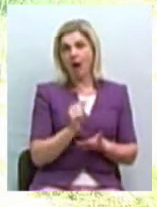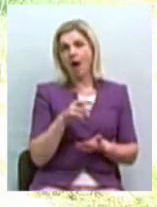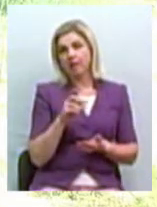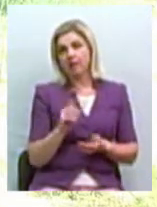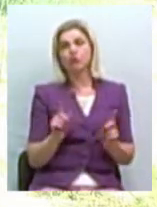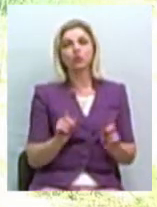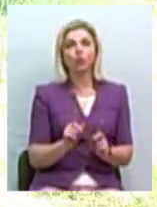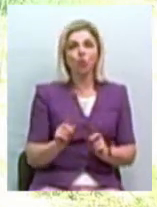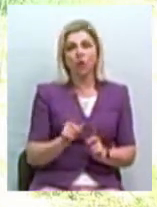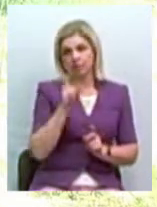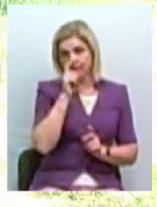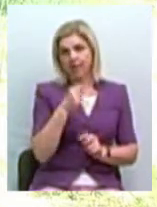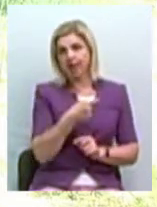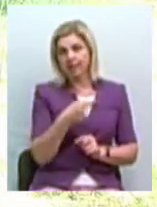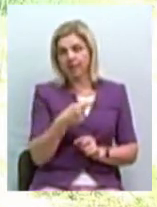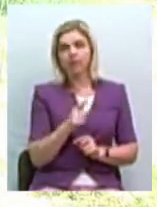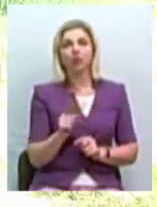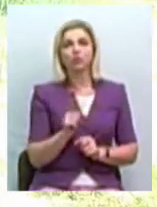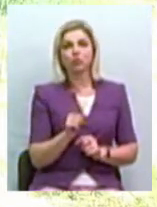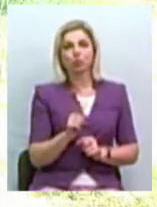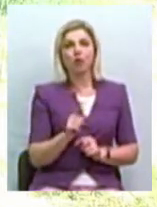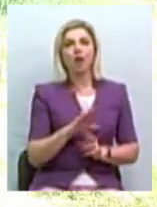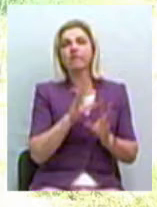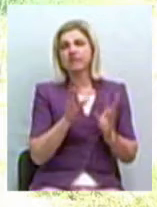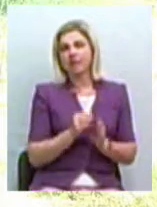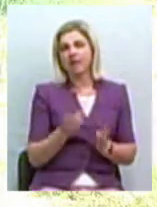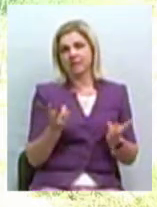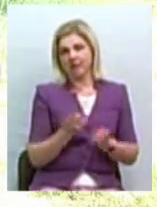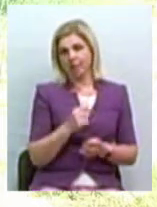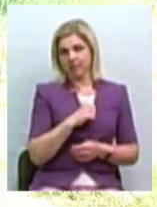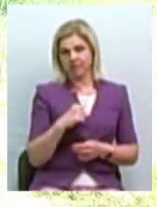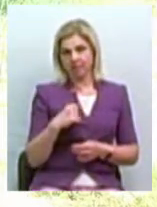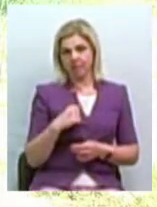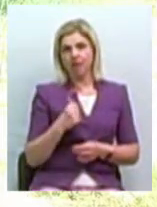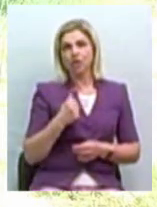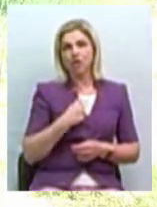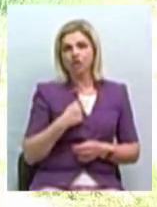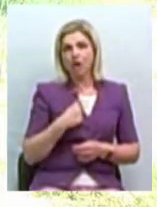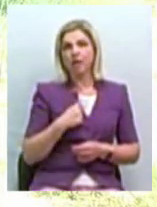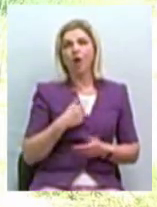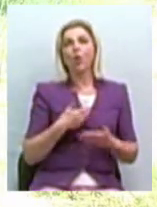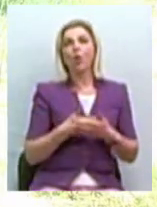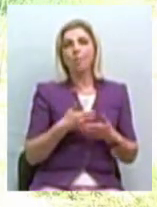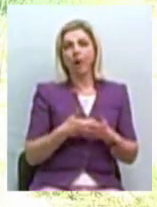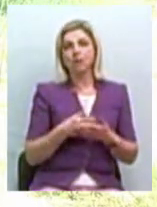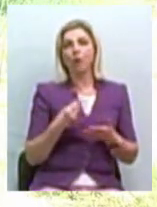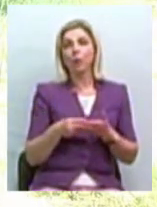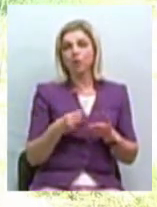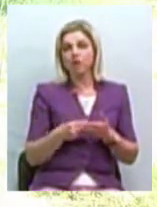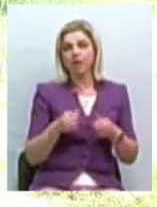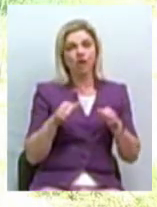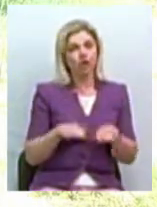дещо негатив в плані, ну все треба самим робити. На жаль, громадський бюджет не вирішує всі питання.